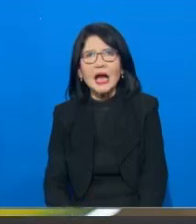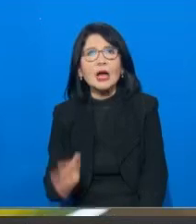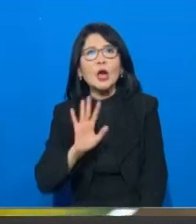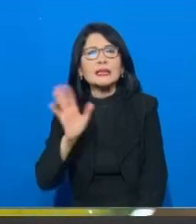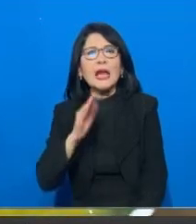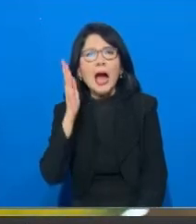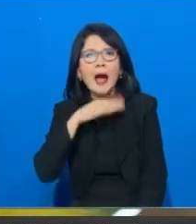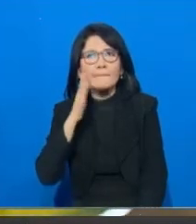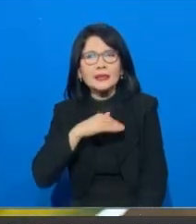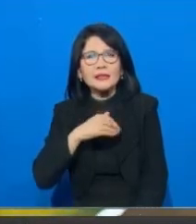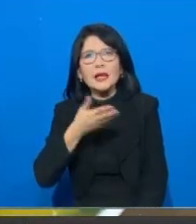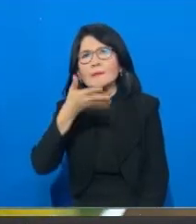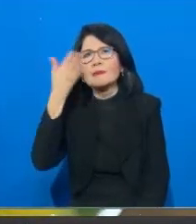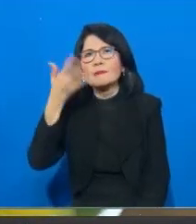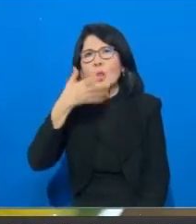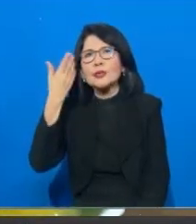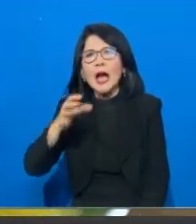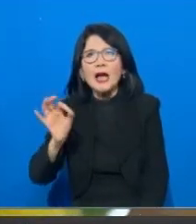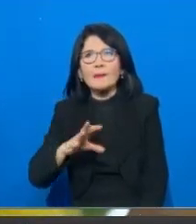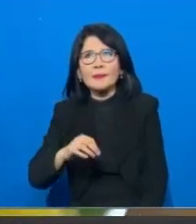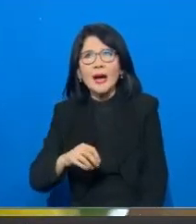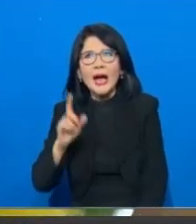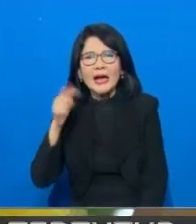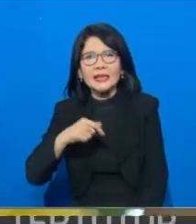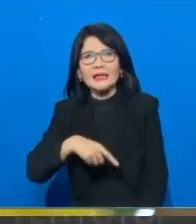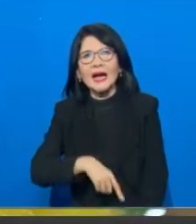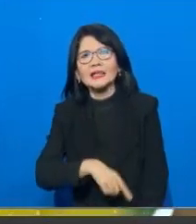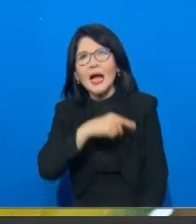pedas dan aroma rempah-rempahnya lebih berasa bisa ke sate